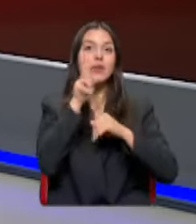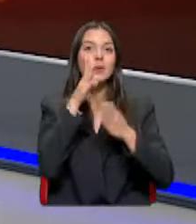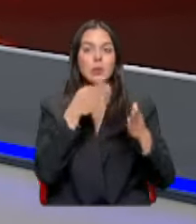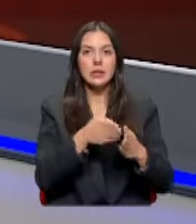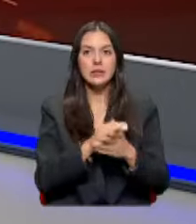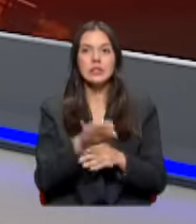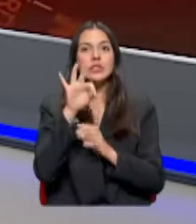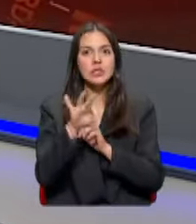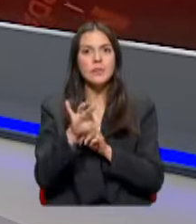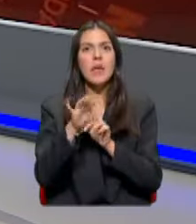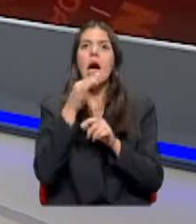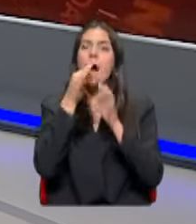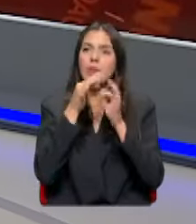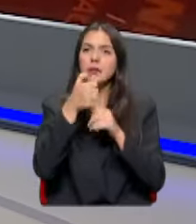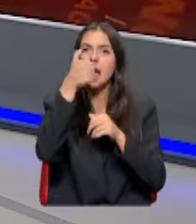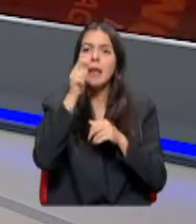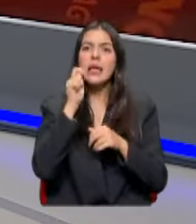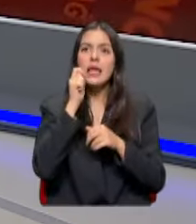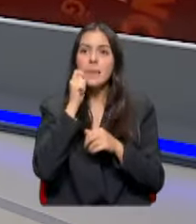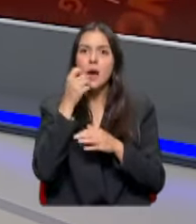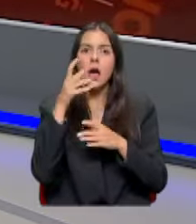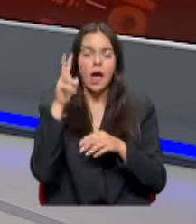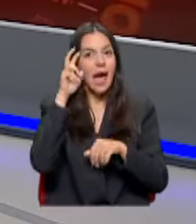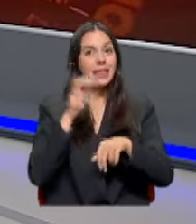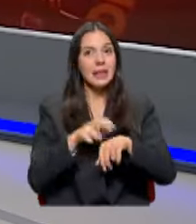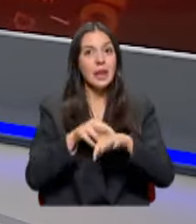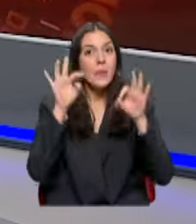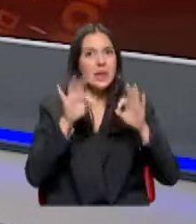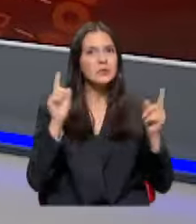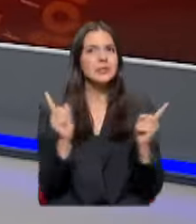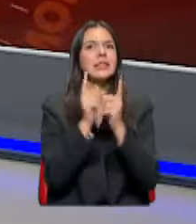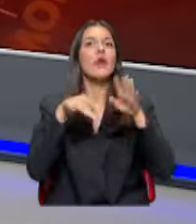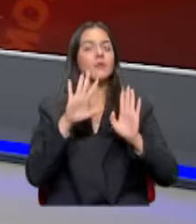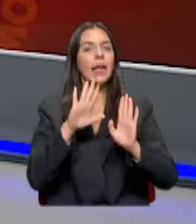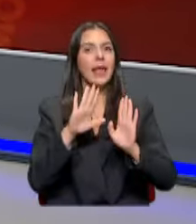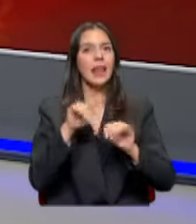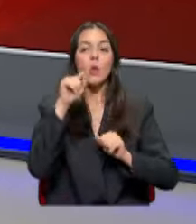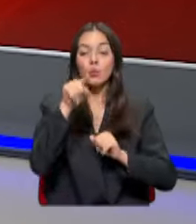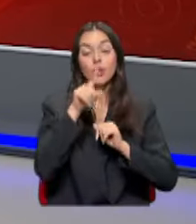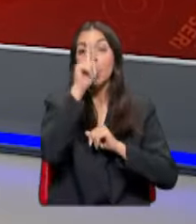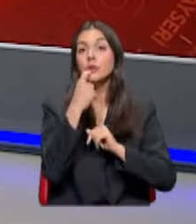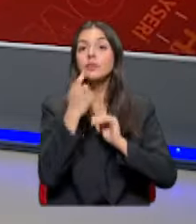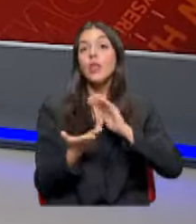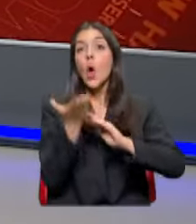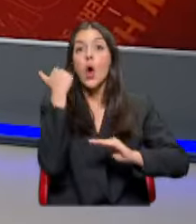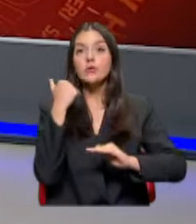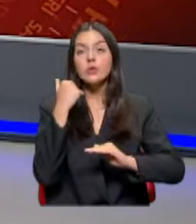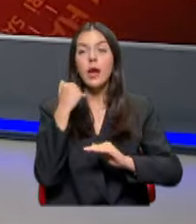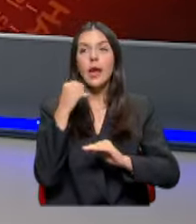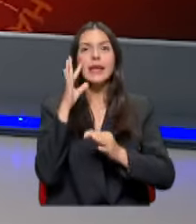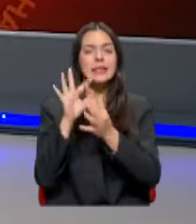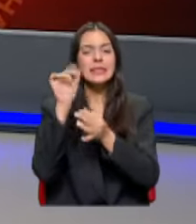Şimdi bültenimizi 6 Ekim'i başlayarak, 6 Ekim'i anarak başlamamız tesadüf değil. Çünkü bundan 100 yıl önce